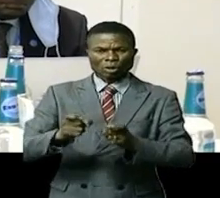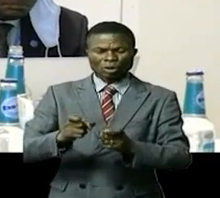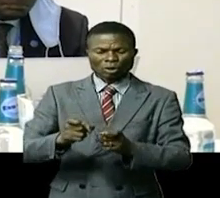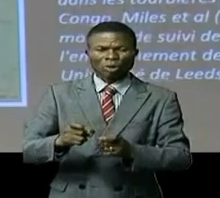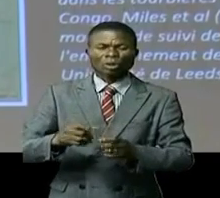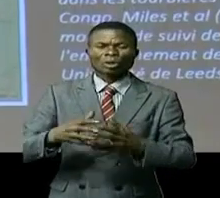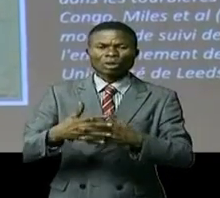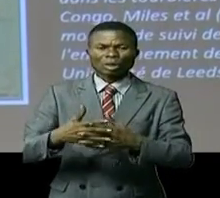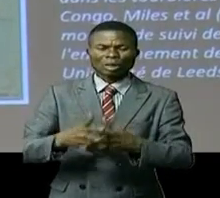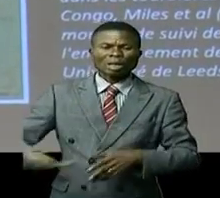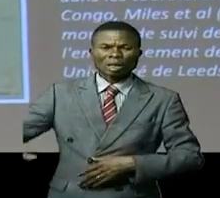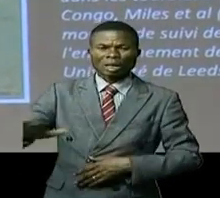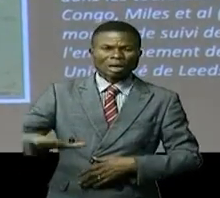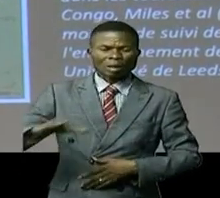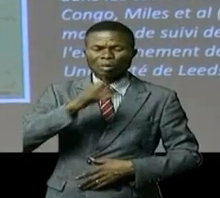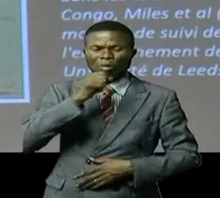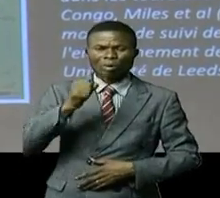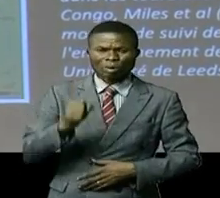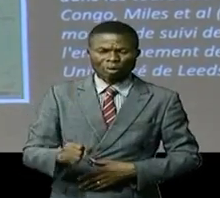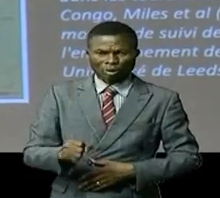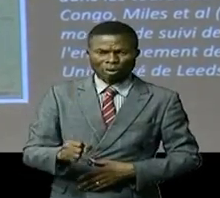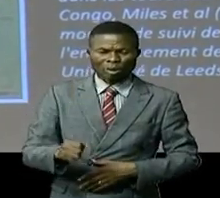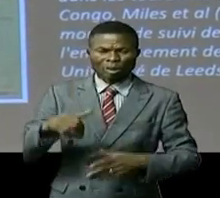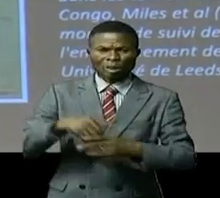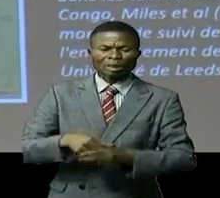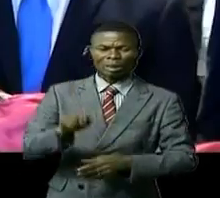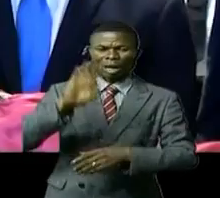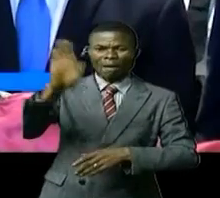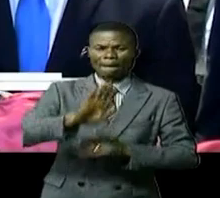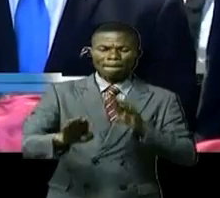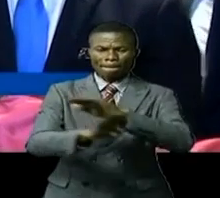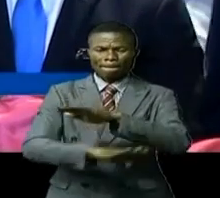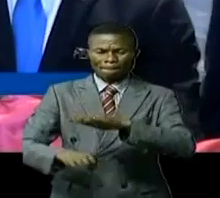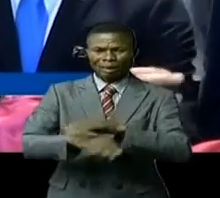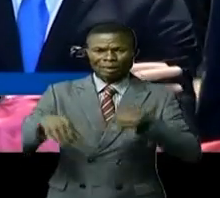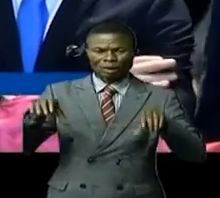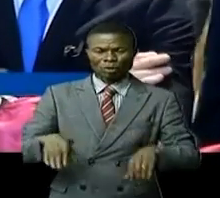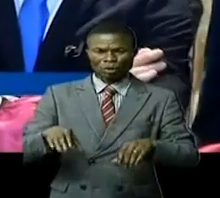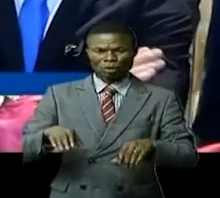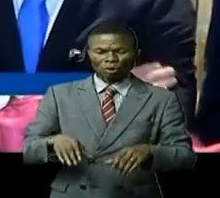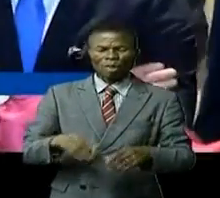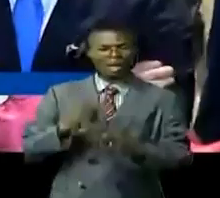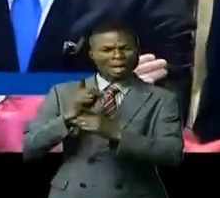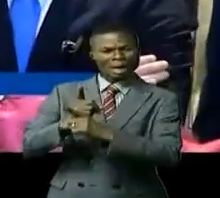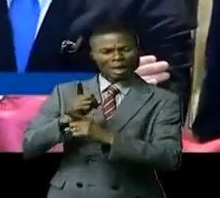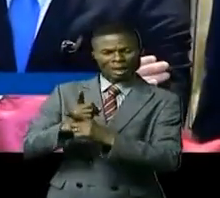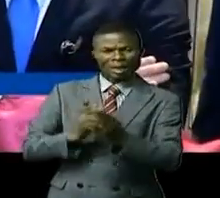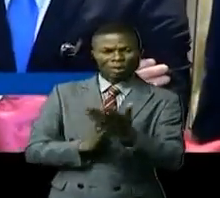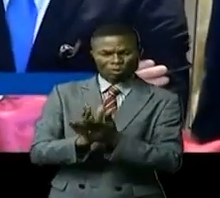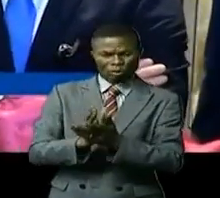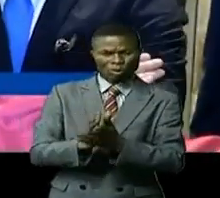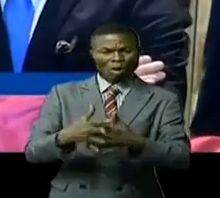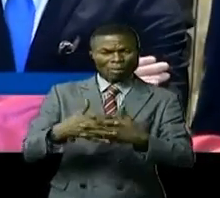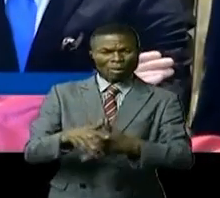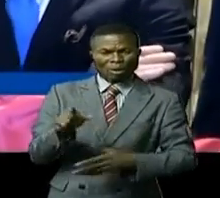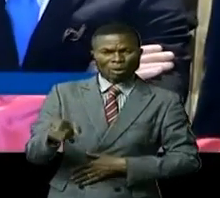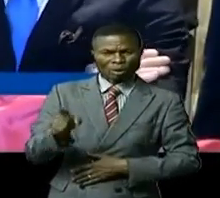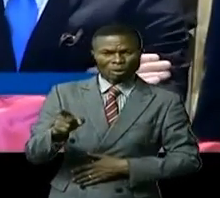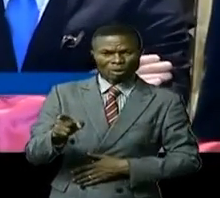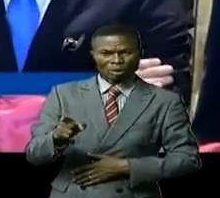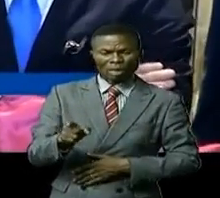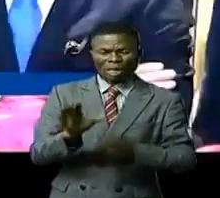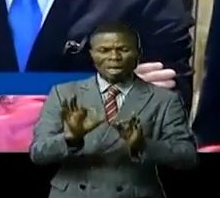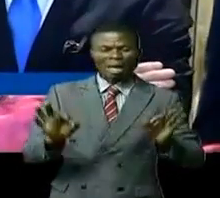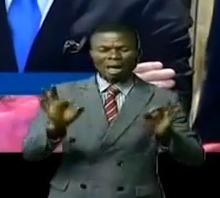dans les paysages lacs et les lacs Tumba dans le bassin du Congo. Il faut arriver à bien conserver ces tourbières parce que ça a une